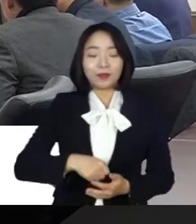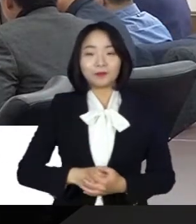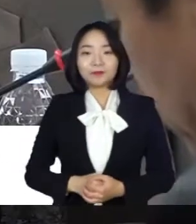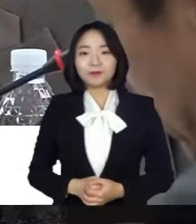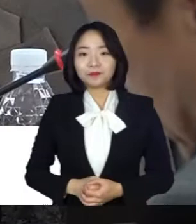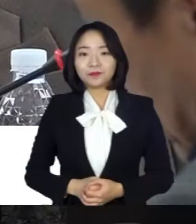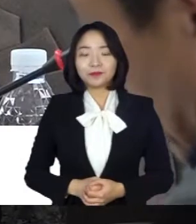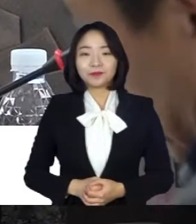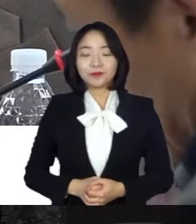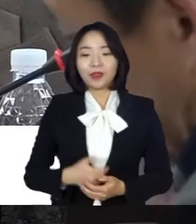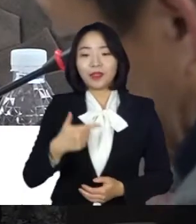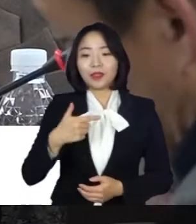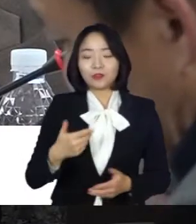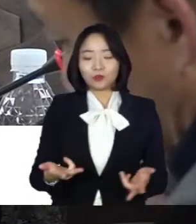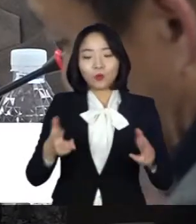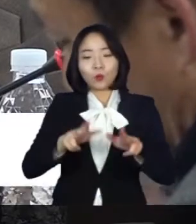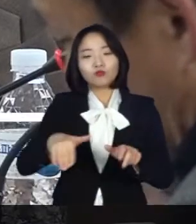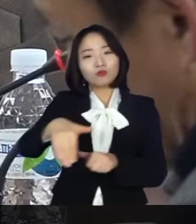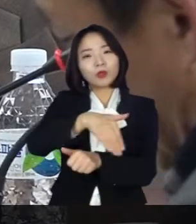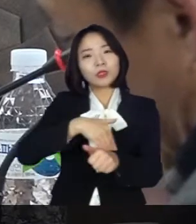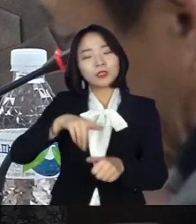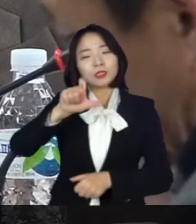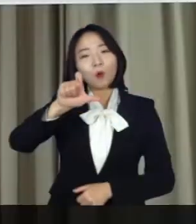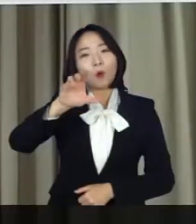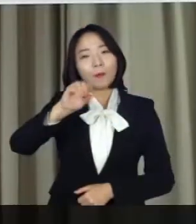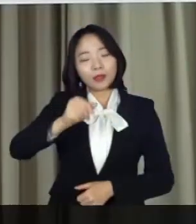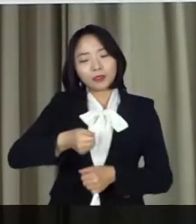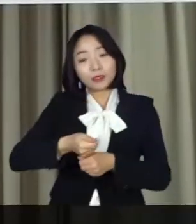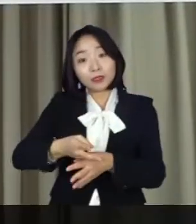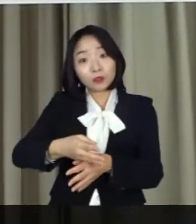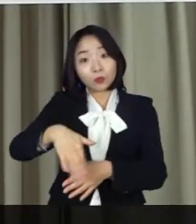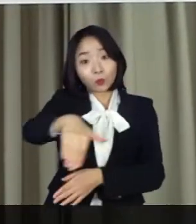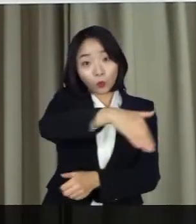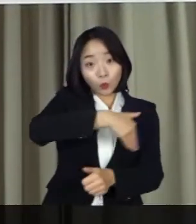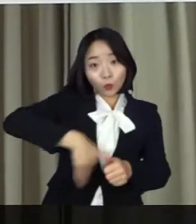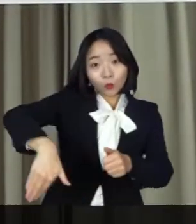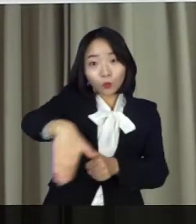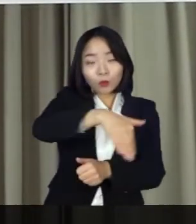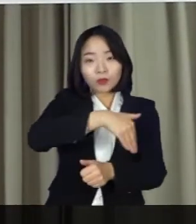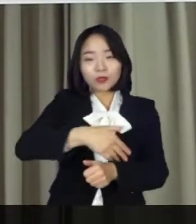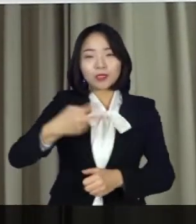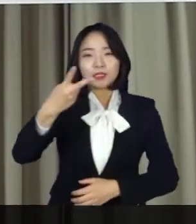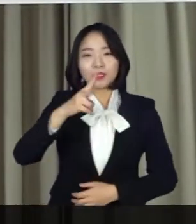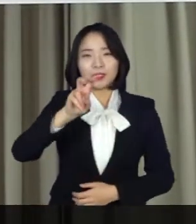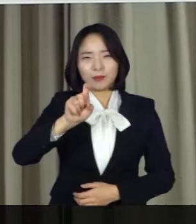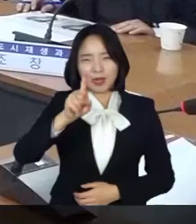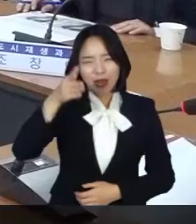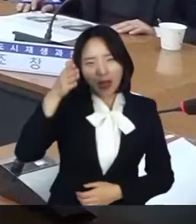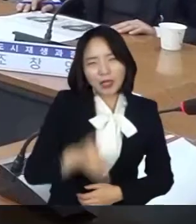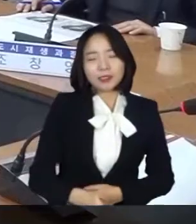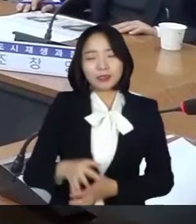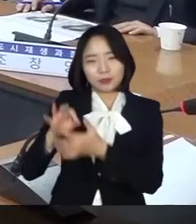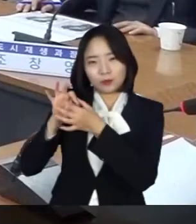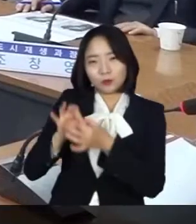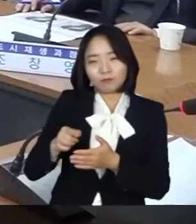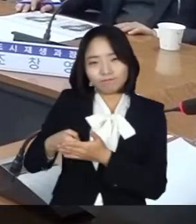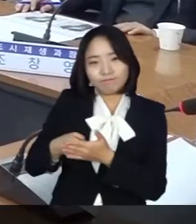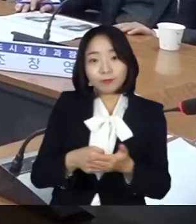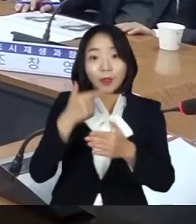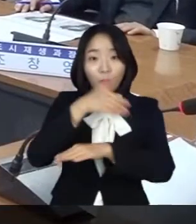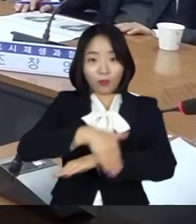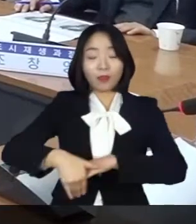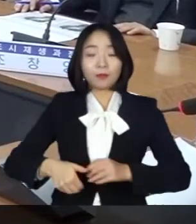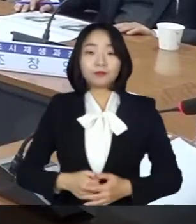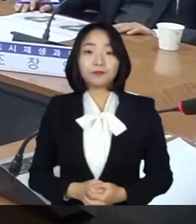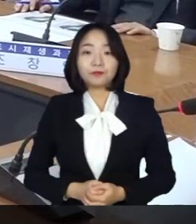천안 남산지구 도시재생 누릴 사업은 남산공원 주변 약 15만 제곱미터를 대상으로 오는